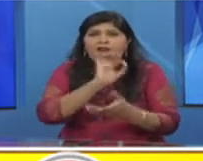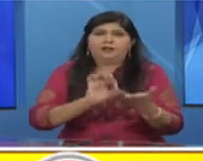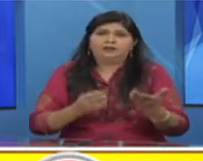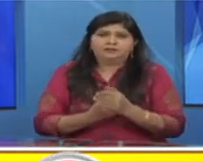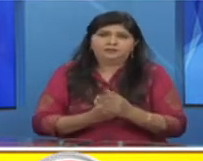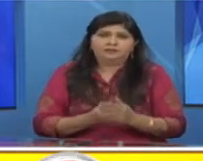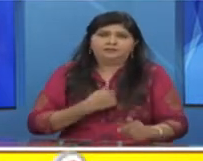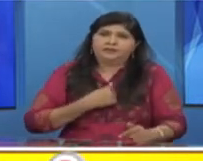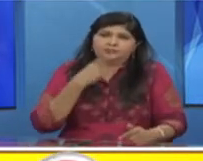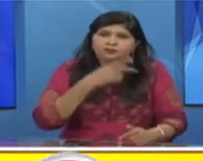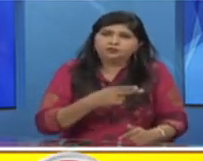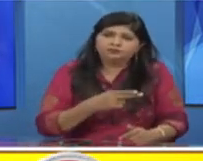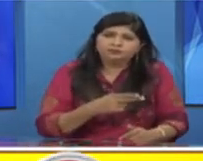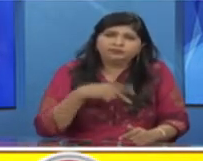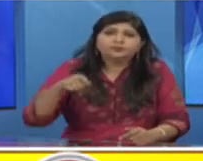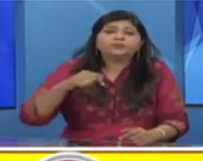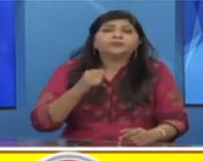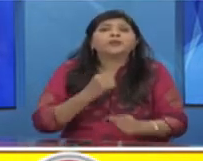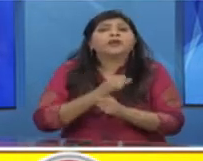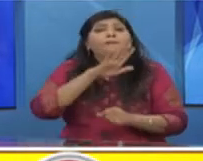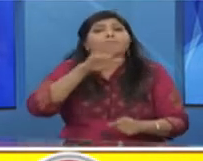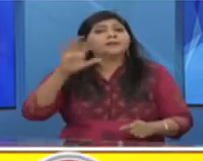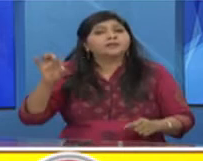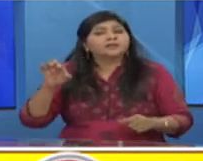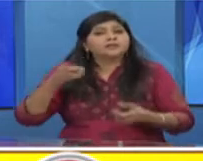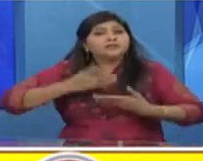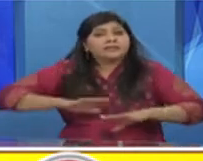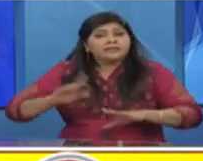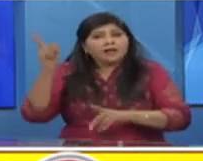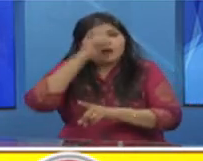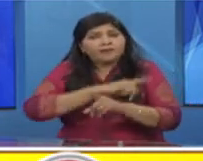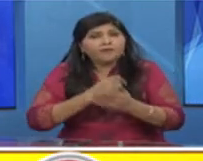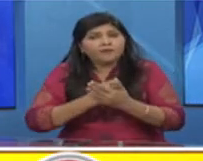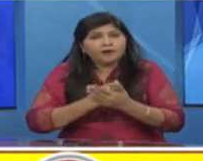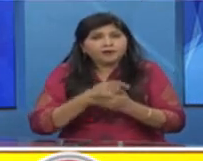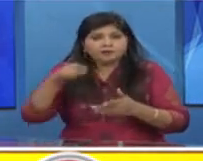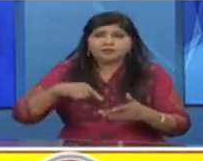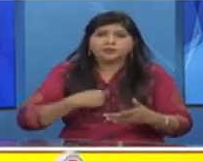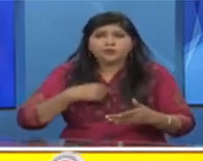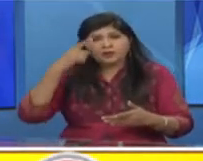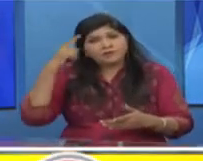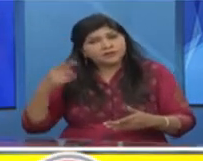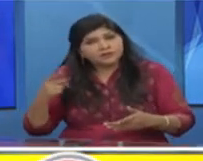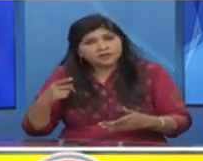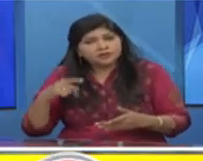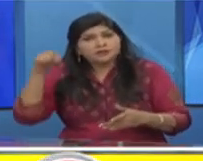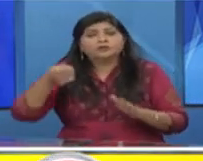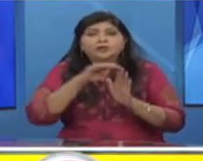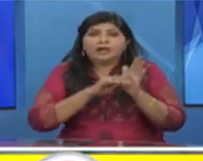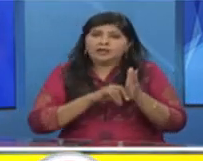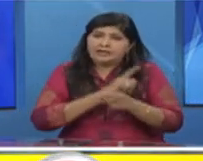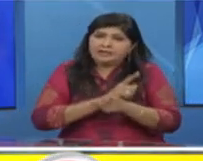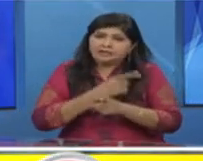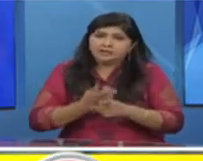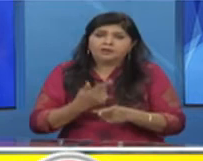मेरी कामना है कि गुरु नानक देव जी के 550वां प्रकाश पर्व हमें उनके विचारों और आदर्शों को अपने